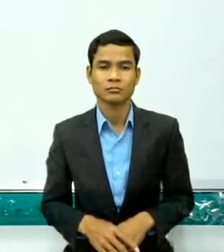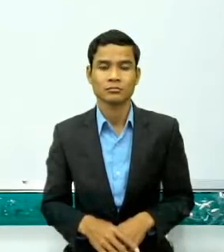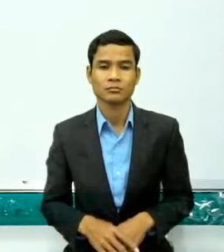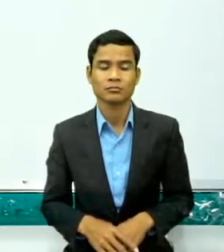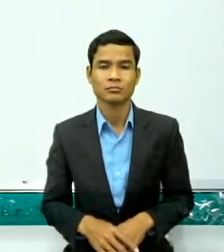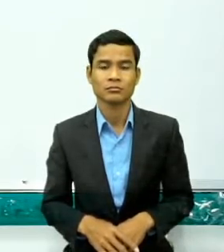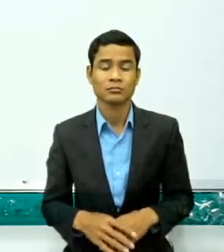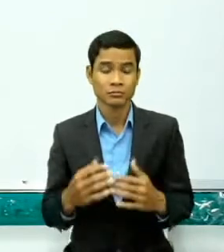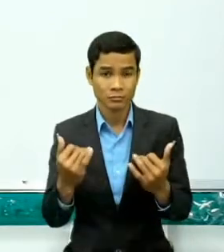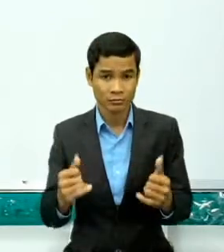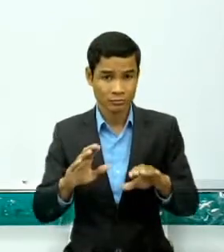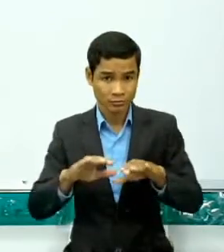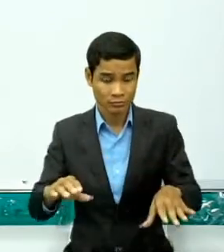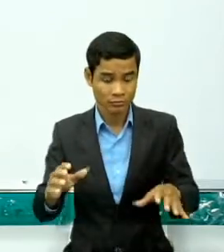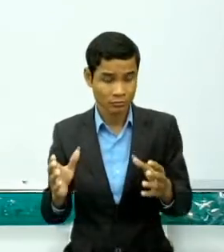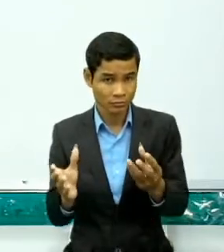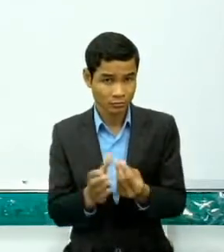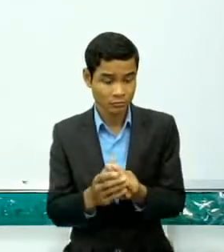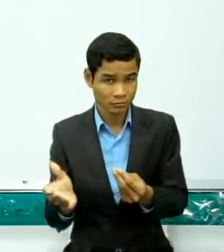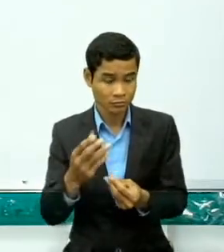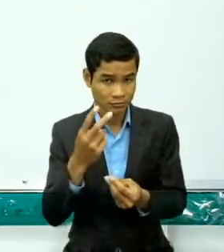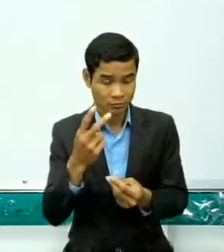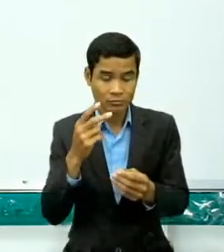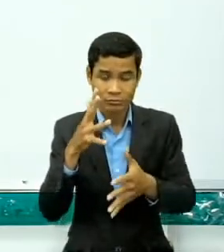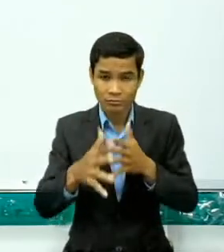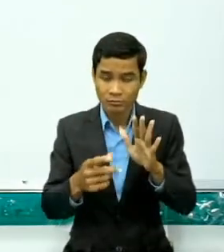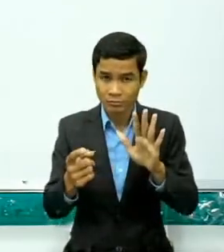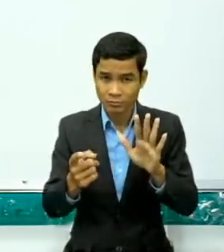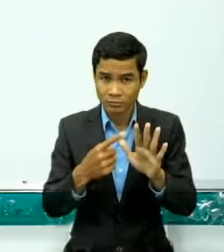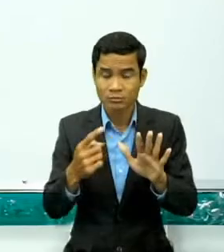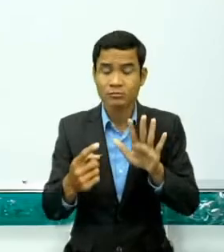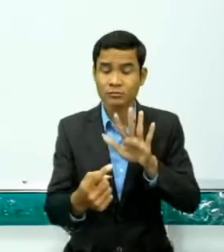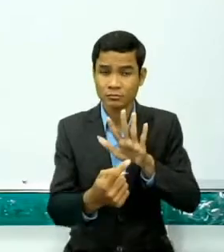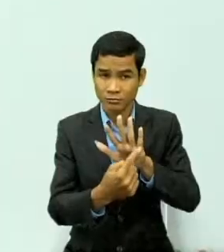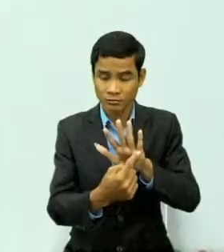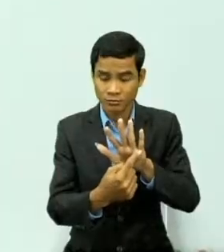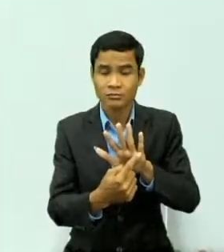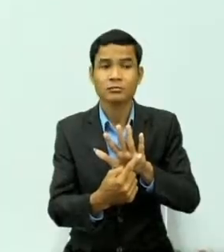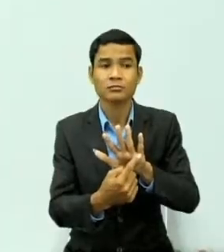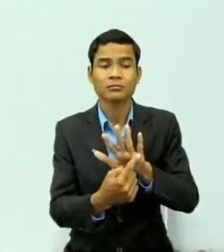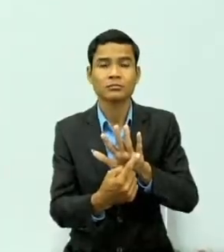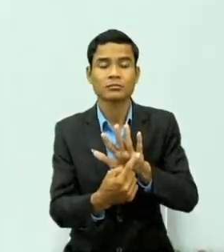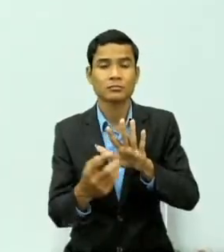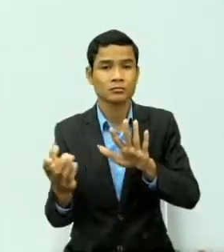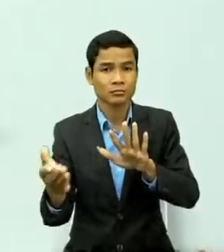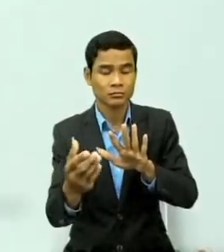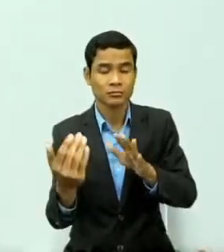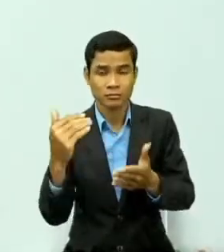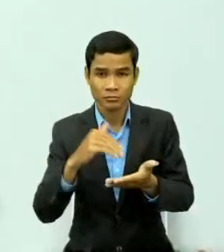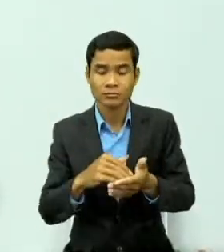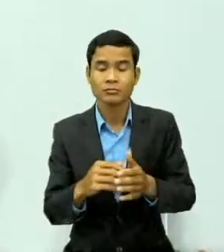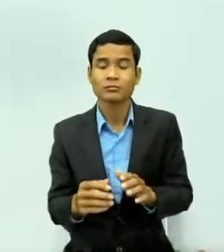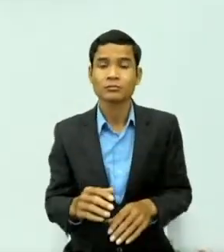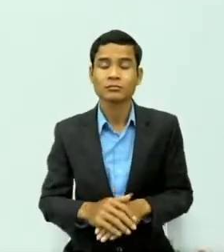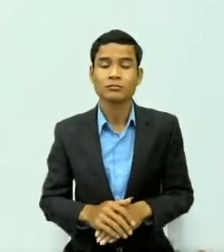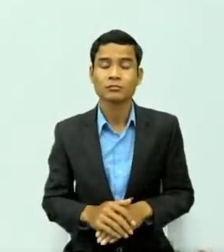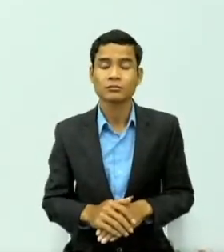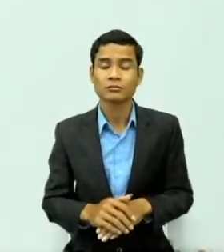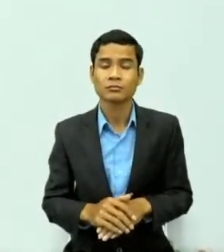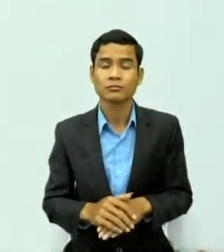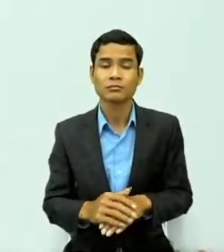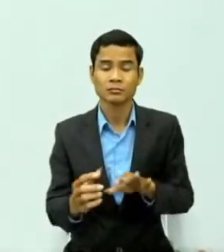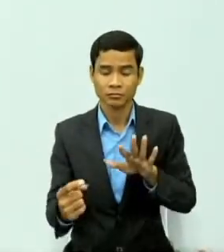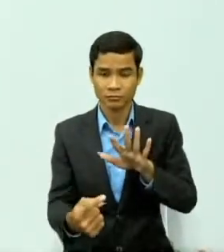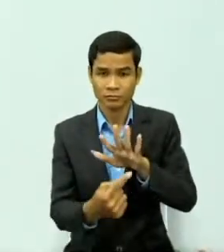ចាឥឡូវកូនកូនស្ដាប់អ្នកគ្រូអានសិនណាស្រាក់អឺចាកូនស្ដាប់ម្ដងទៀតបែបមកក្តា